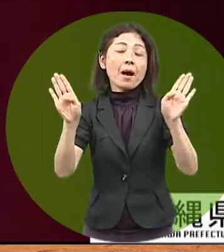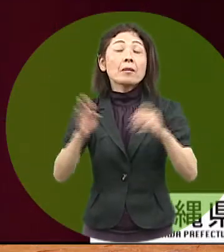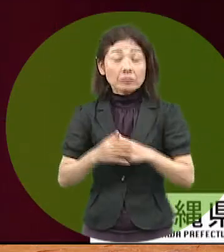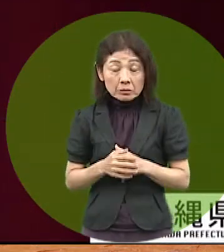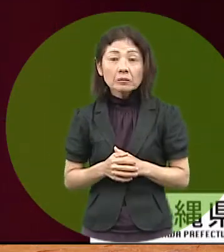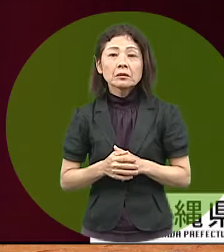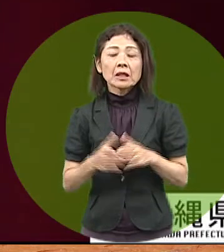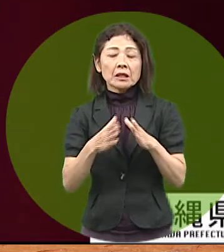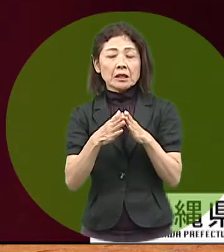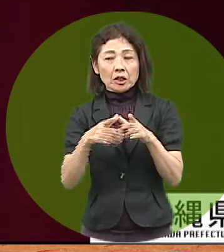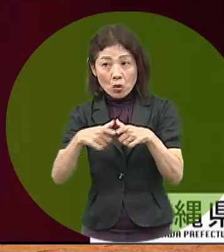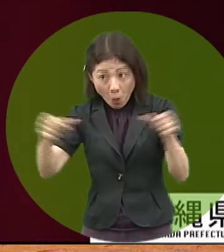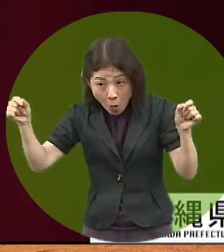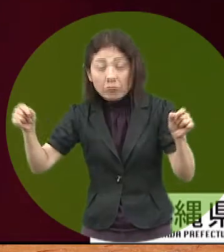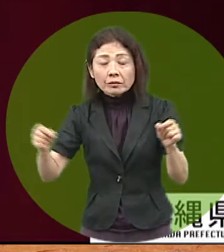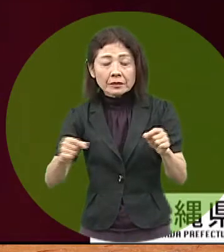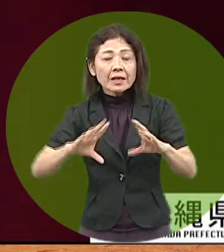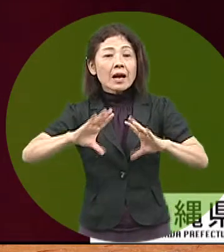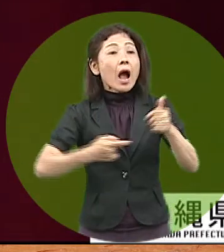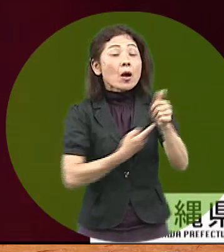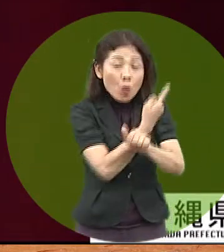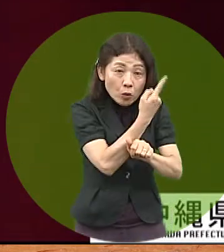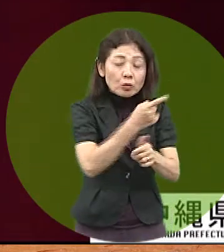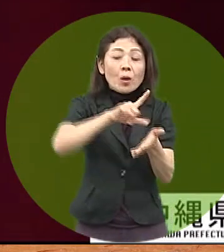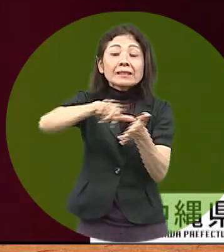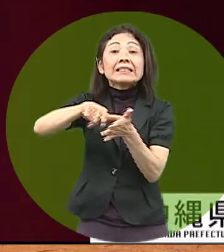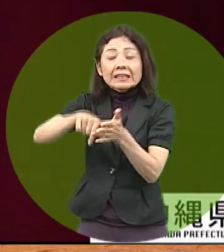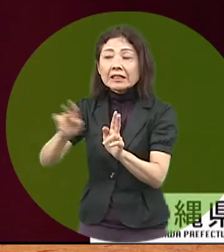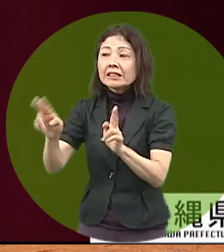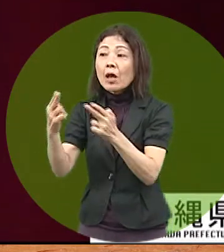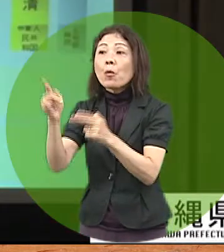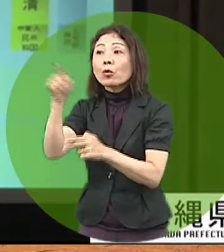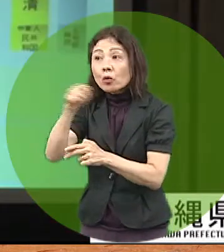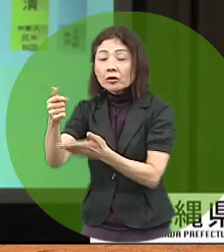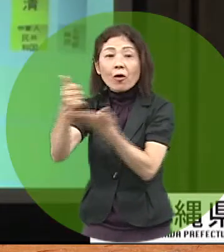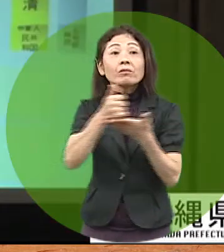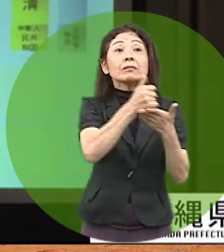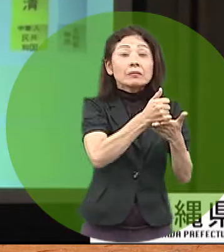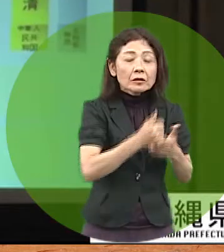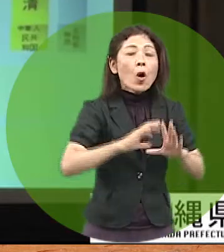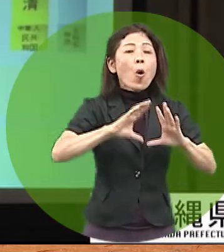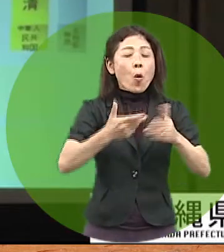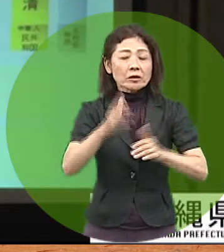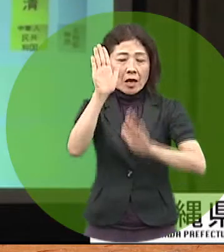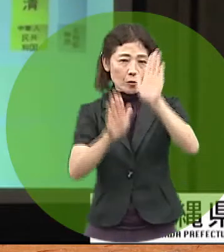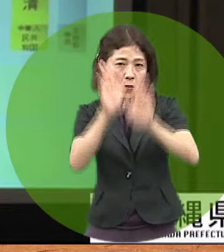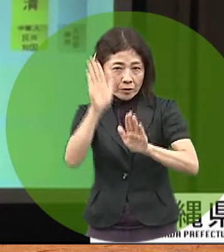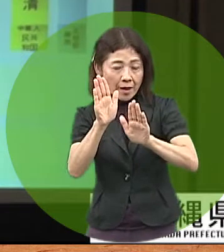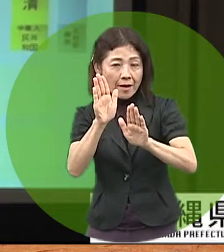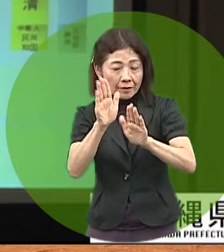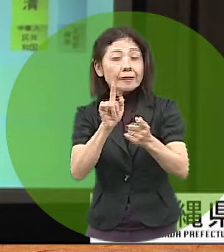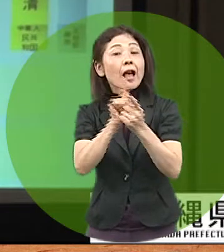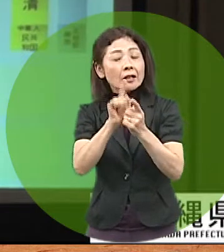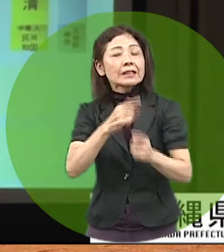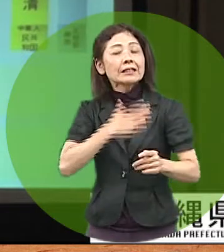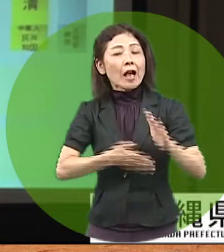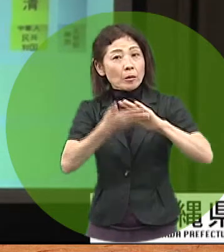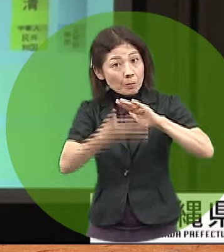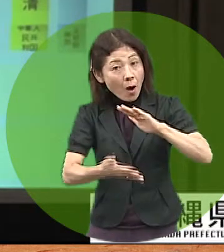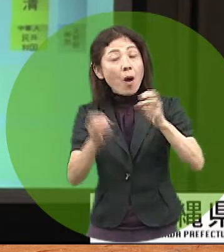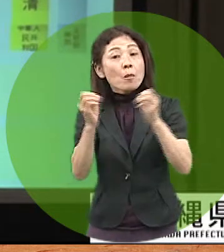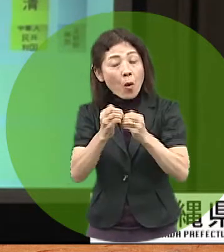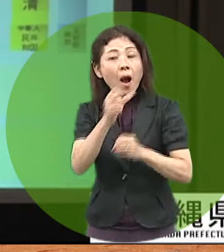日本をはじめ海外の国と地域から専門家を招き国際情勢に対する理解を深めながら